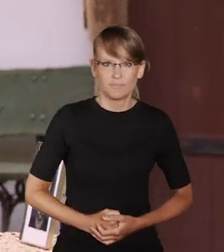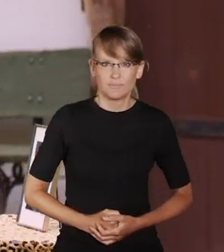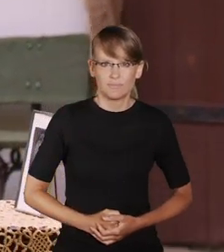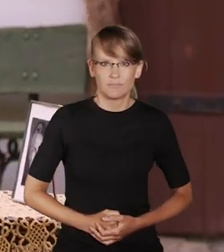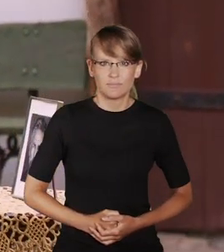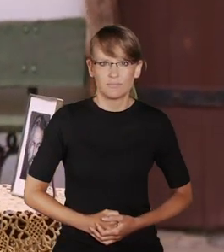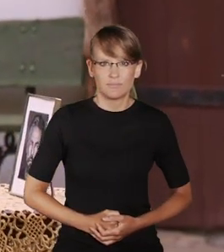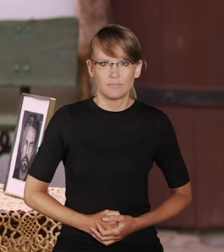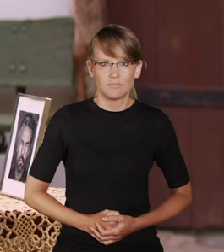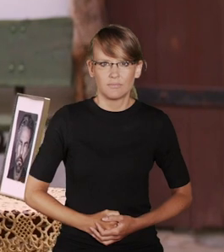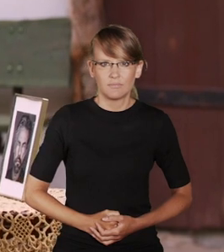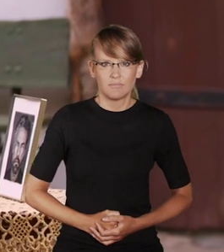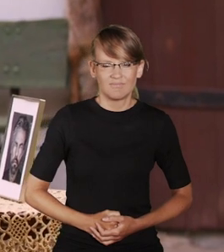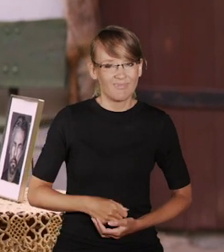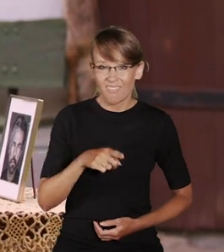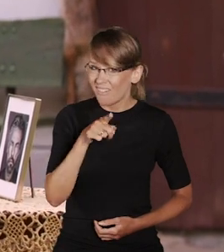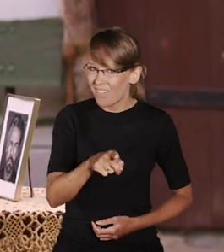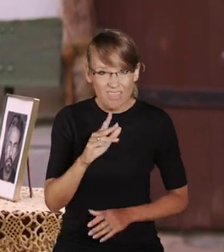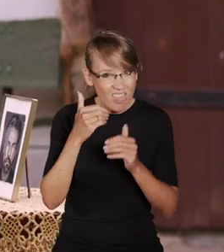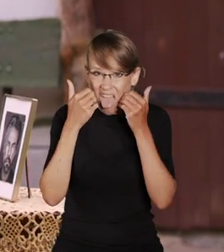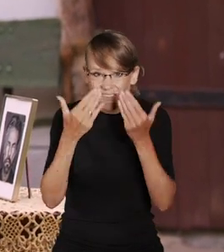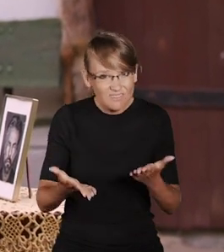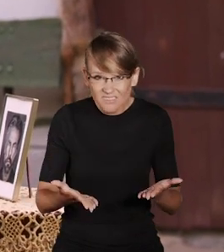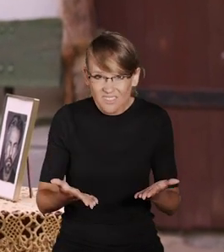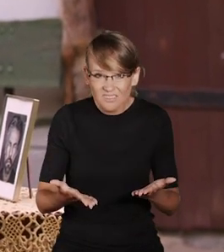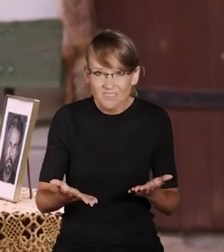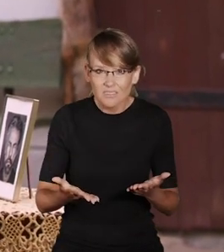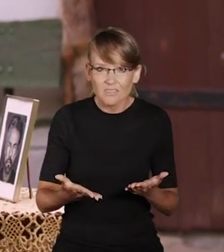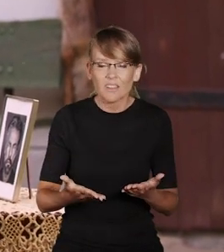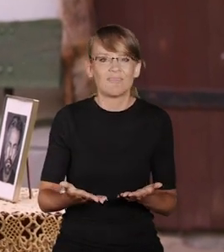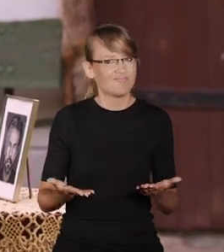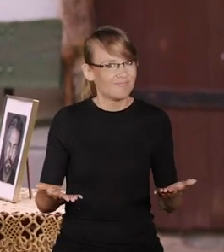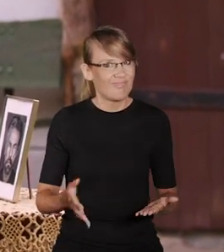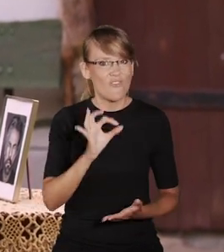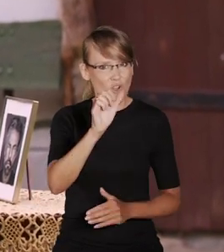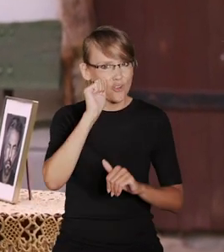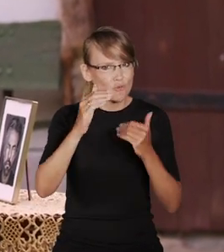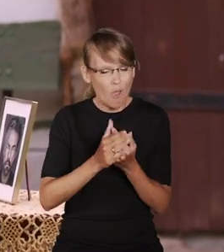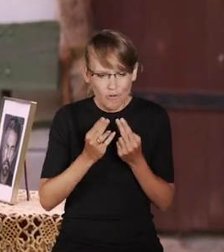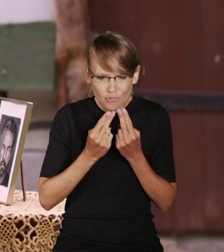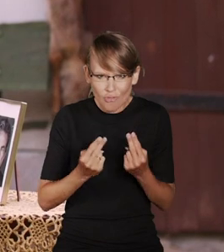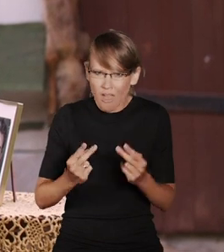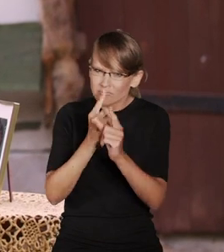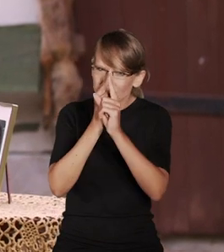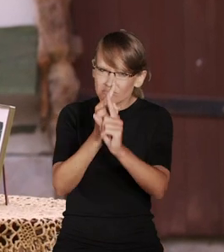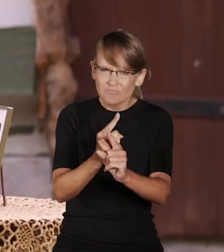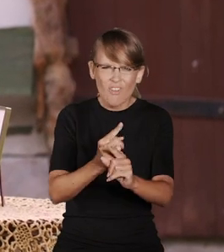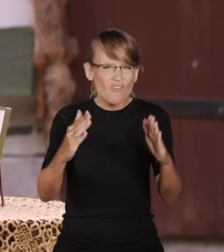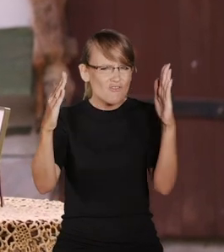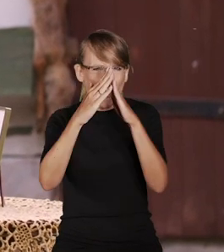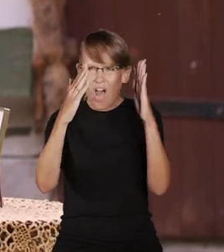i wybaczać. Miłość moja zgaśnie wraz ze mną, kiedy przestanie bić to biedne